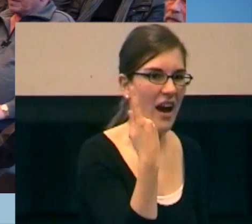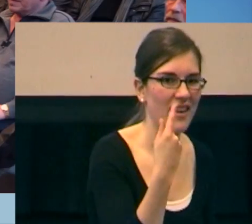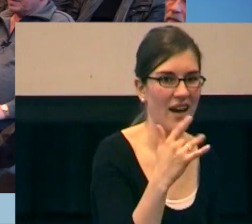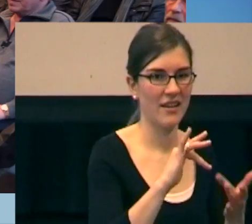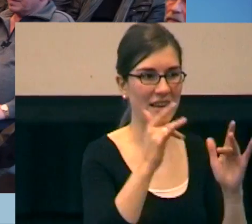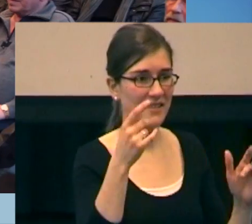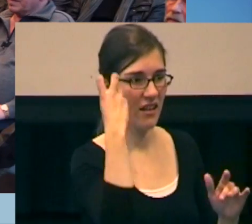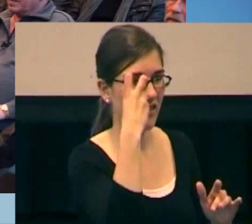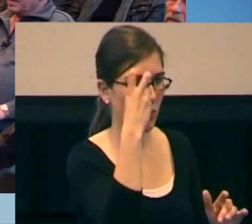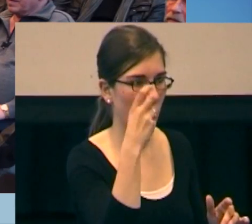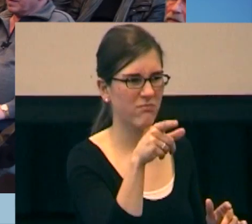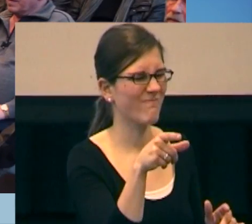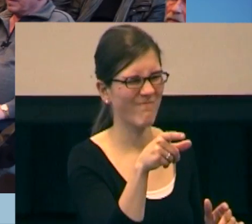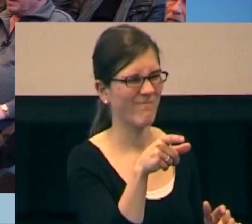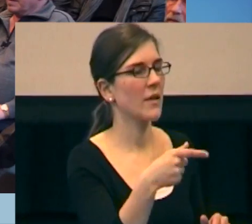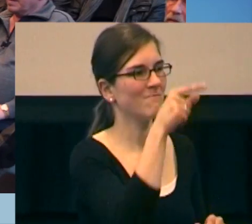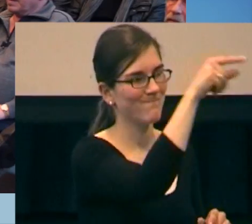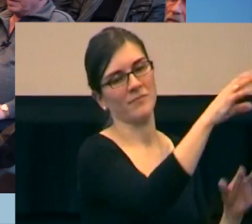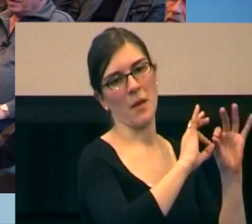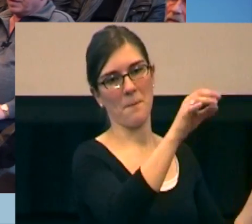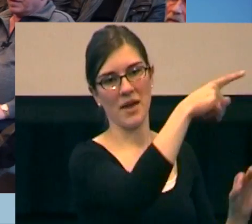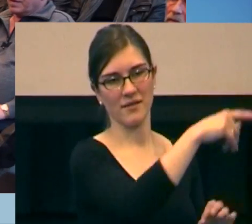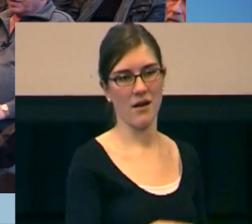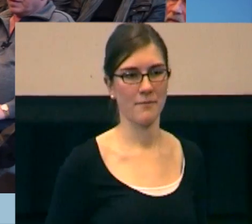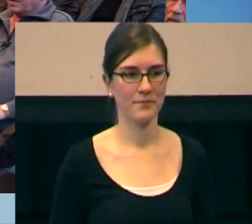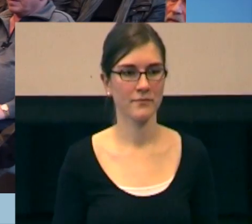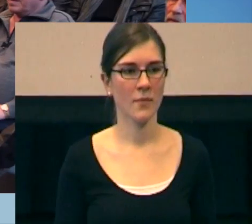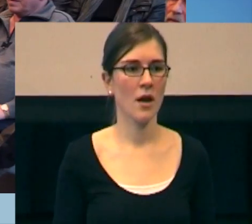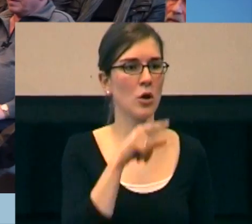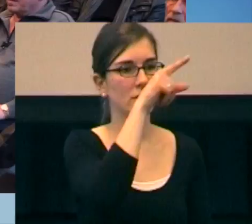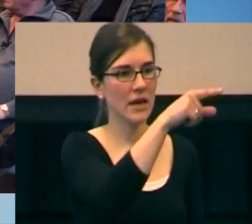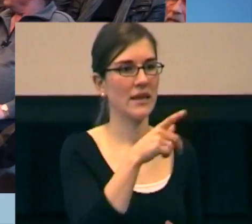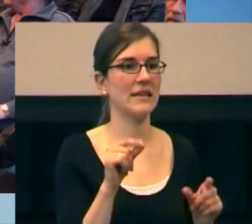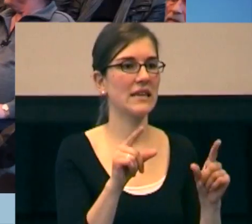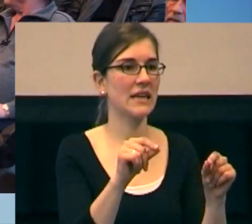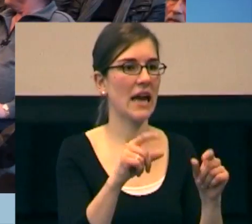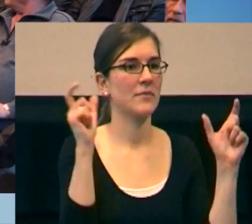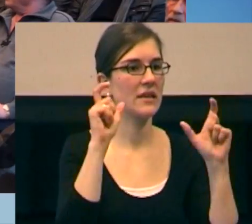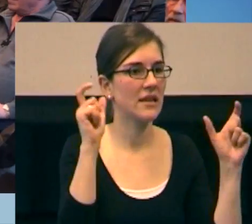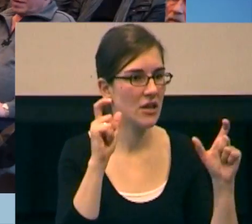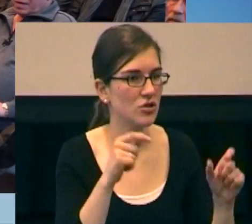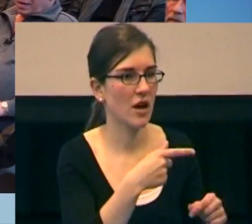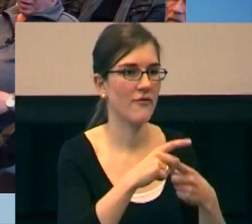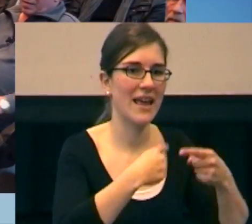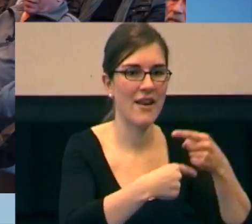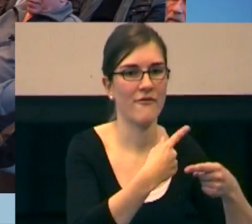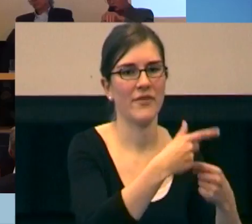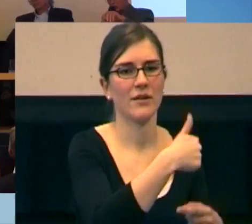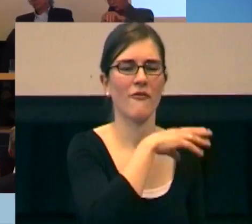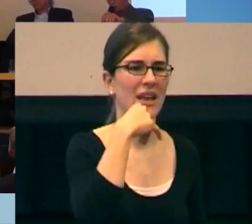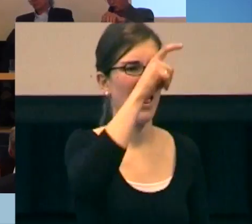machen könnten und dahinter steht die Deutsche Krebsgesellschaft mit einem großen